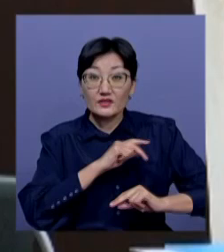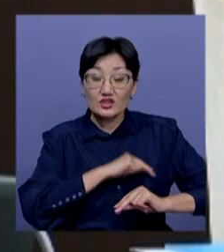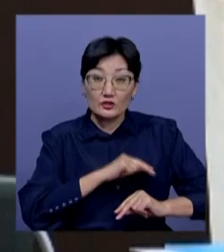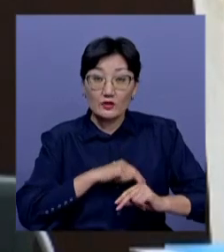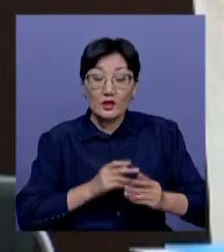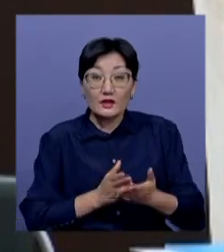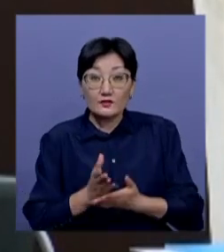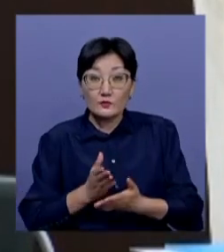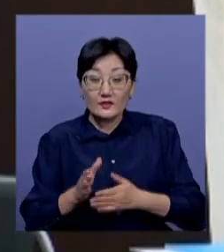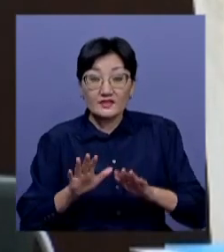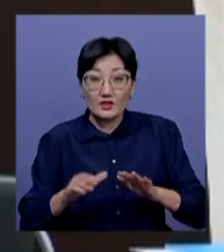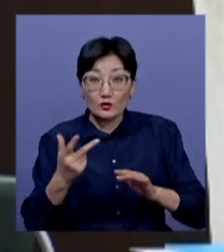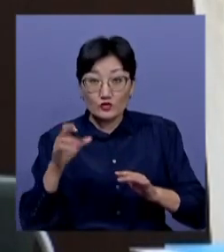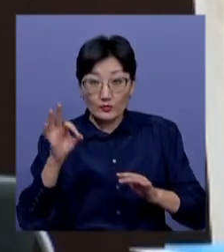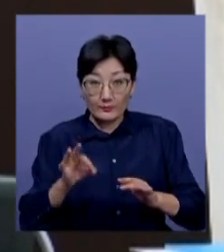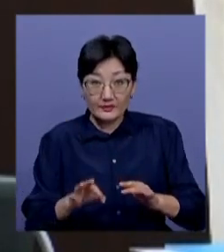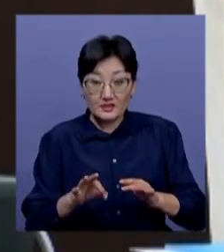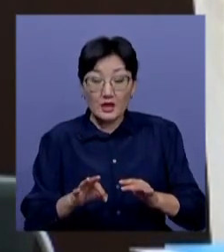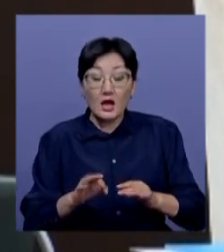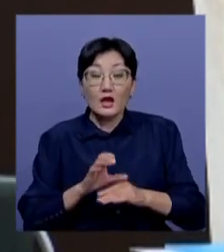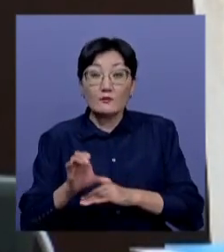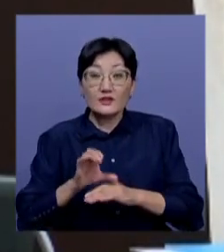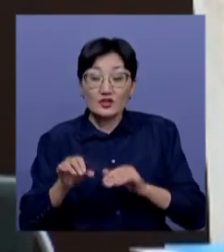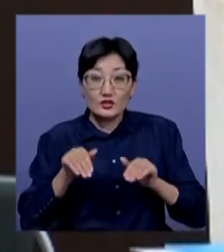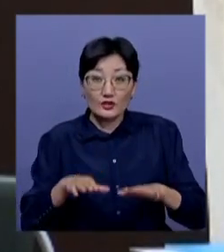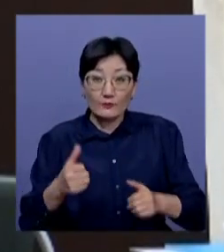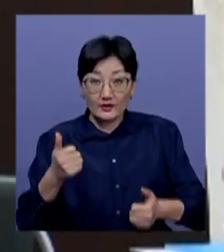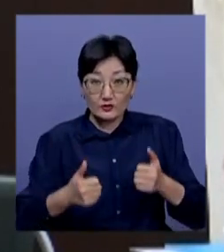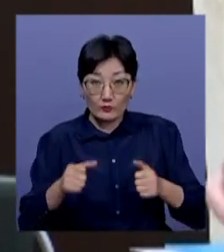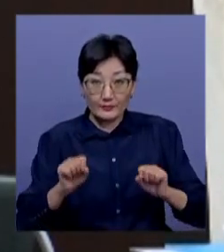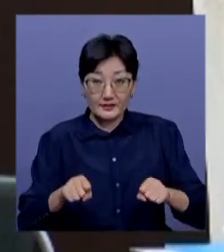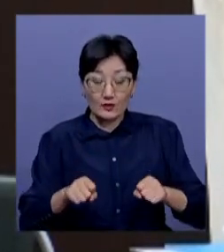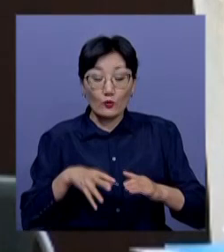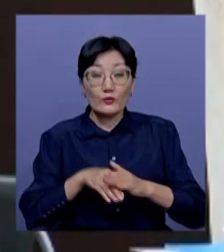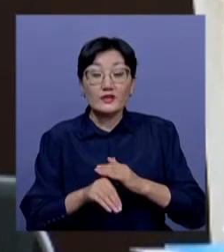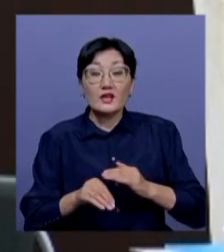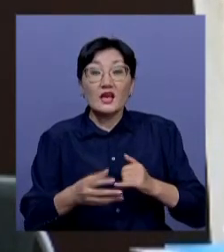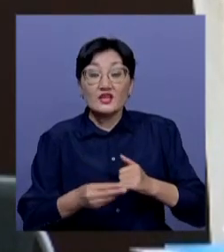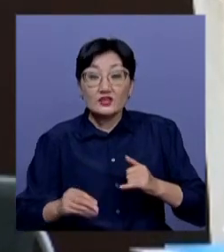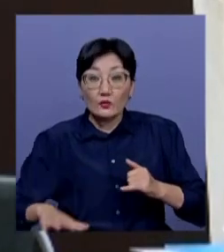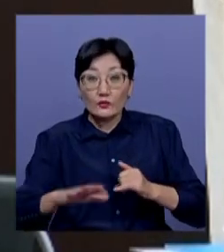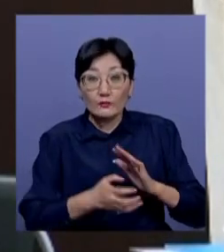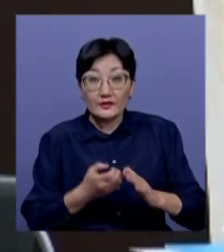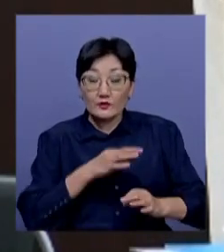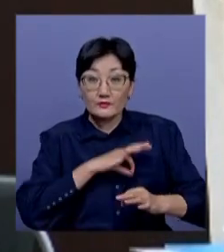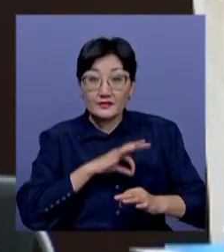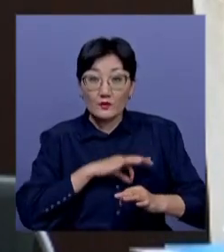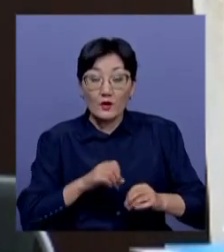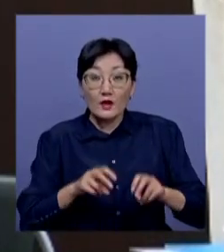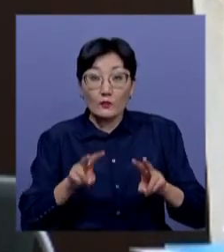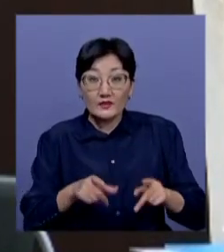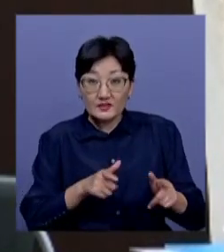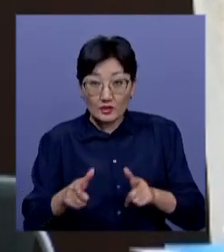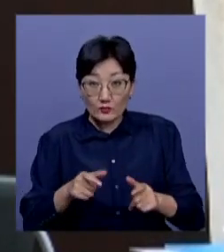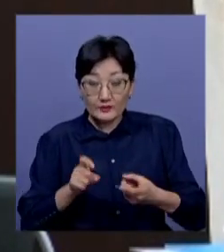мен қызметтердің тек 3% ғана импорттық шешімдермен бәсекелесе алады. Әсіресе жер қойнауын пайдаланушыларда кадрларды